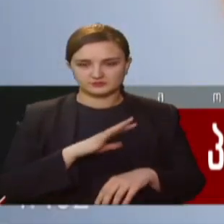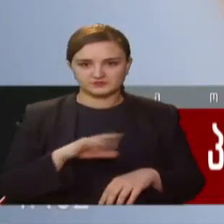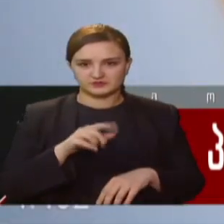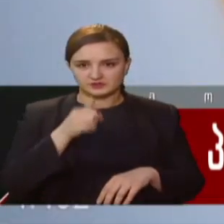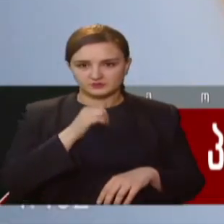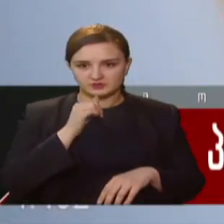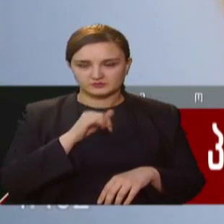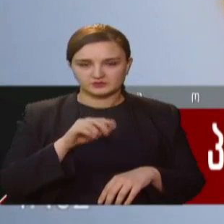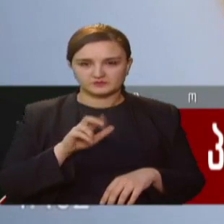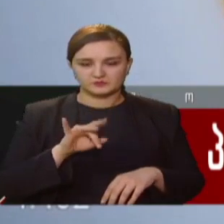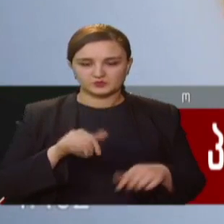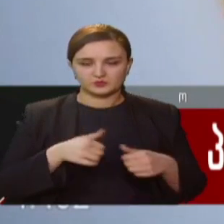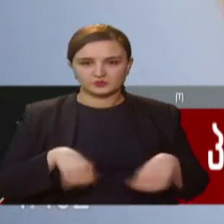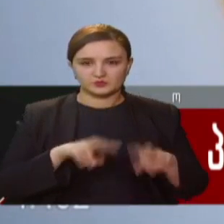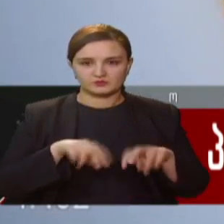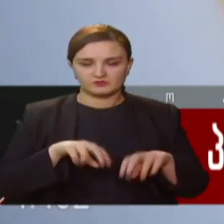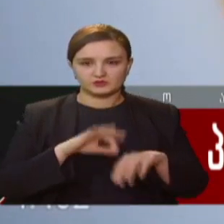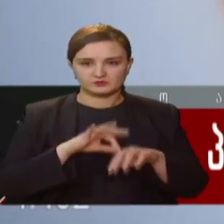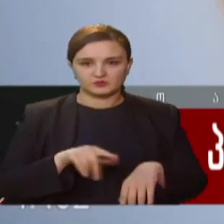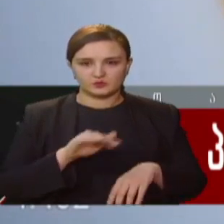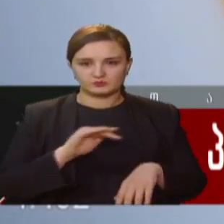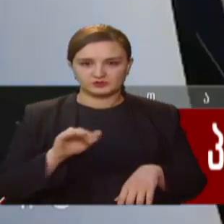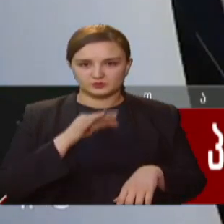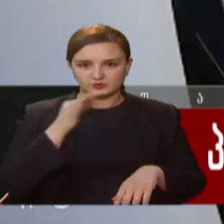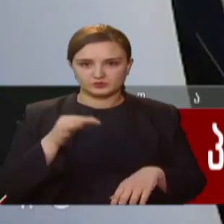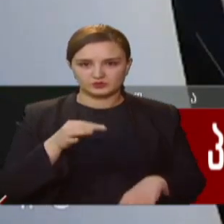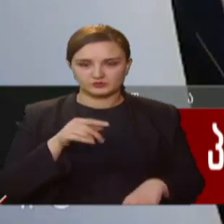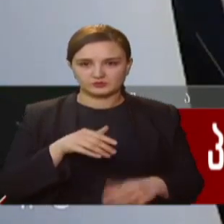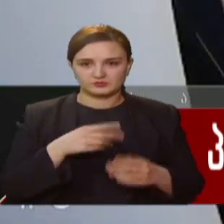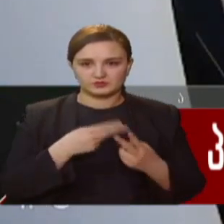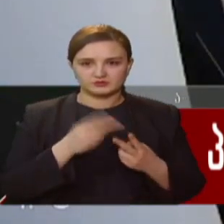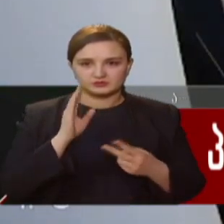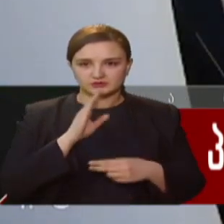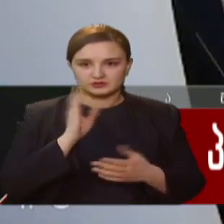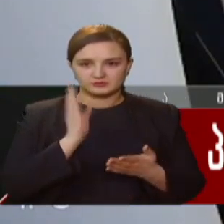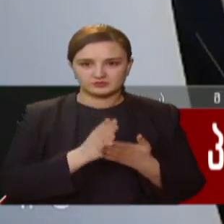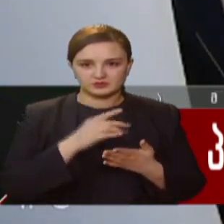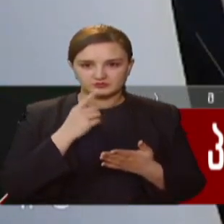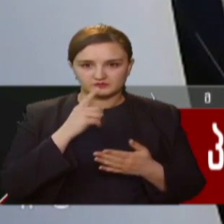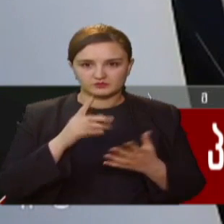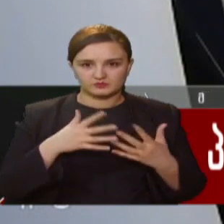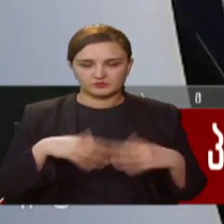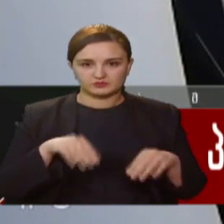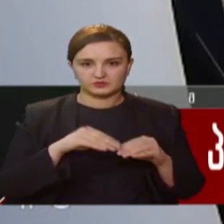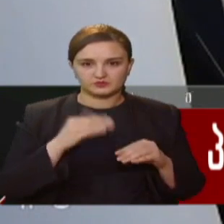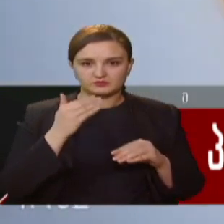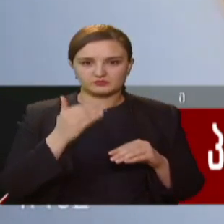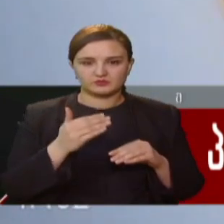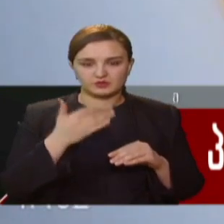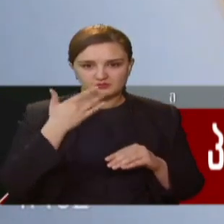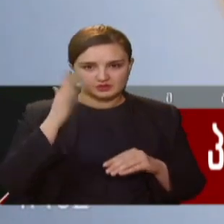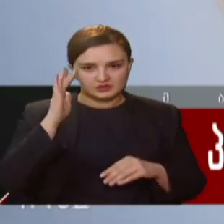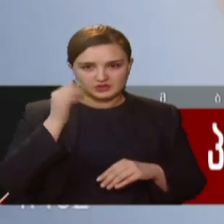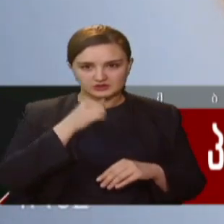სამხარაულის ექსპერტიზის ბიუროს კვლევის ჩატარებაზე უარი ოფიციალურად განუცხადა. პატიმრის დედამ პირდაპირ განაცხადა, რომ ოჯახის მიერ დაქირავებული